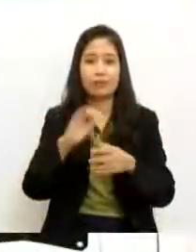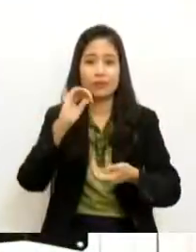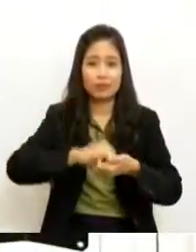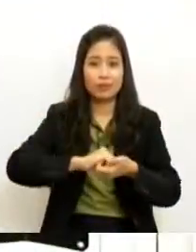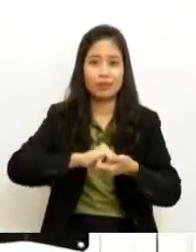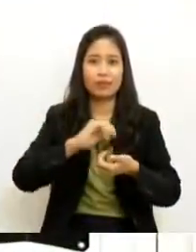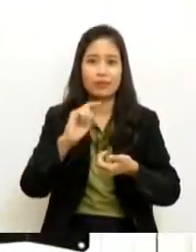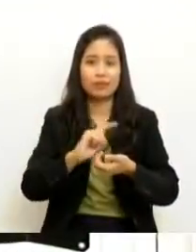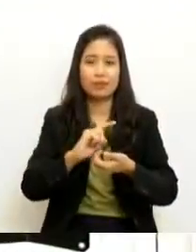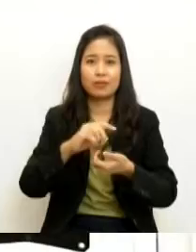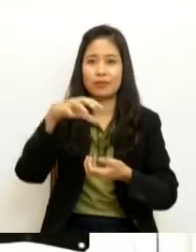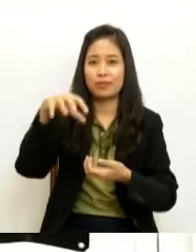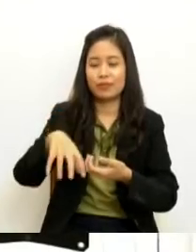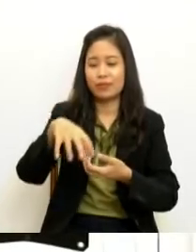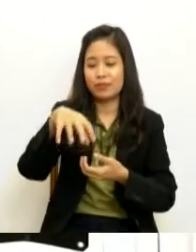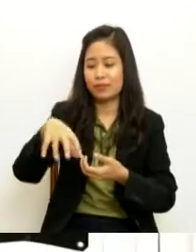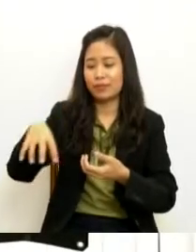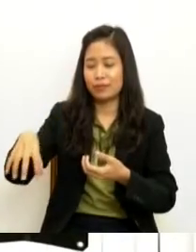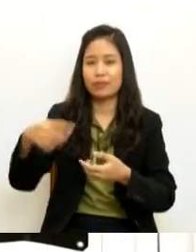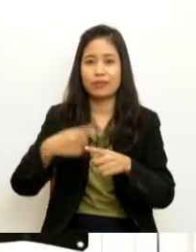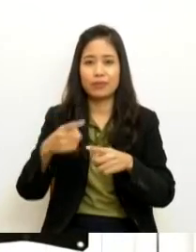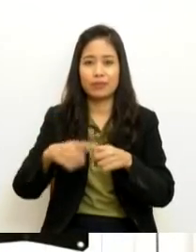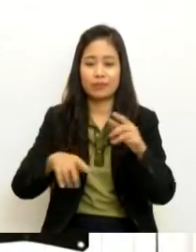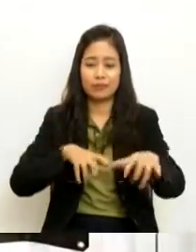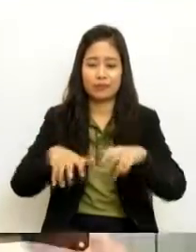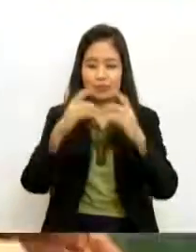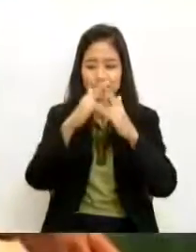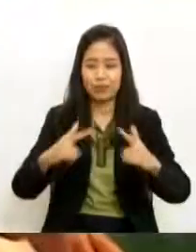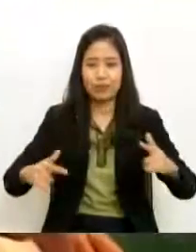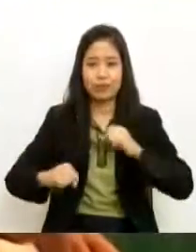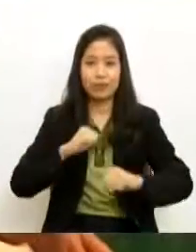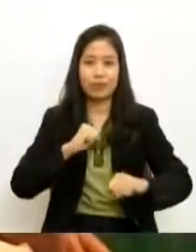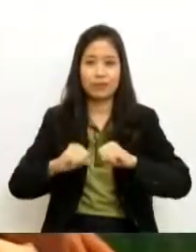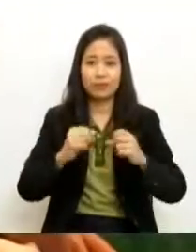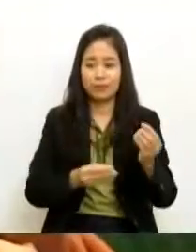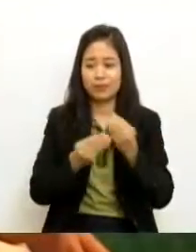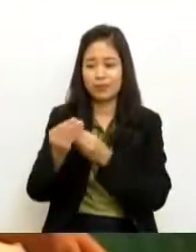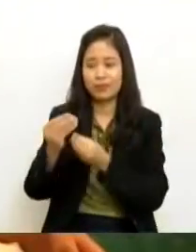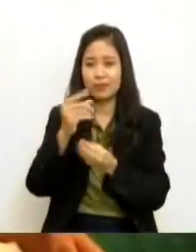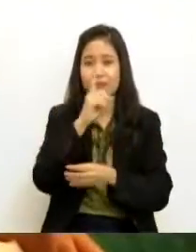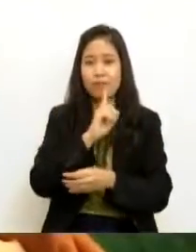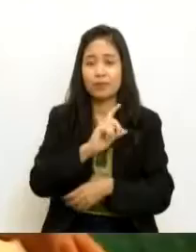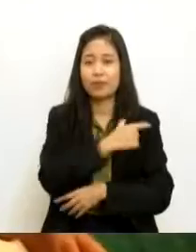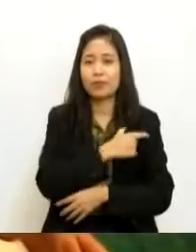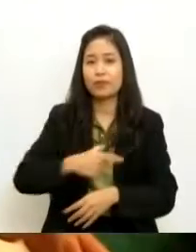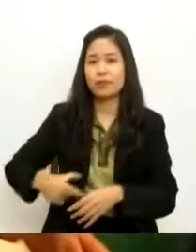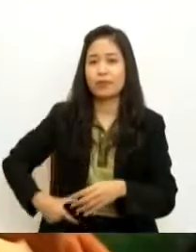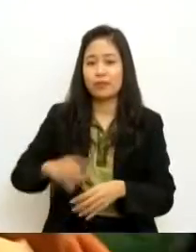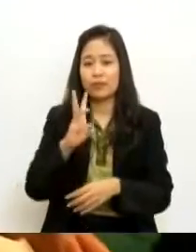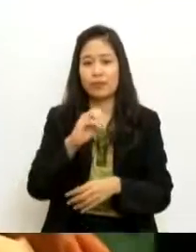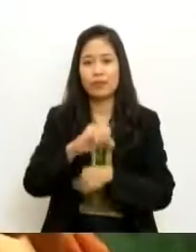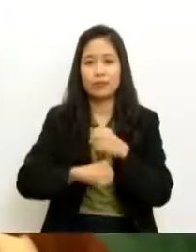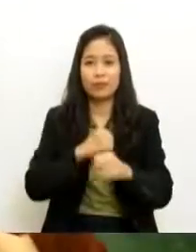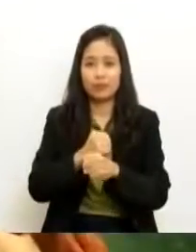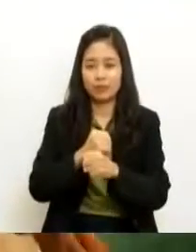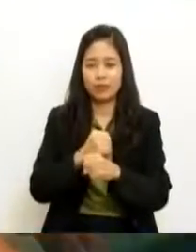าย13องค์กรจัดกิจกรรมค่ายเยาวชนรักพงไพรเฉลิมพระเกียรติ60พรรษาสมเด็จพระเทพรัตนราชสุ